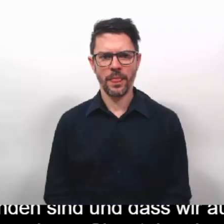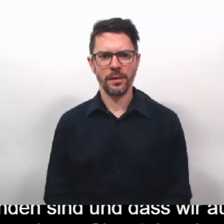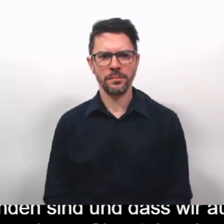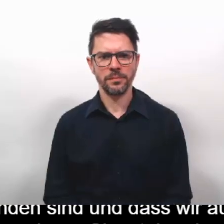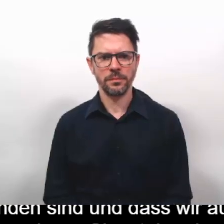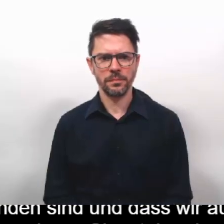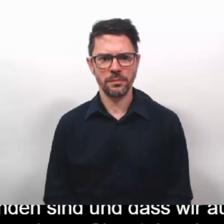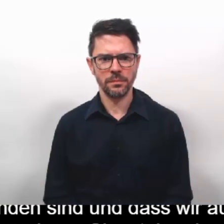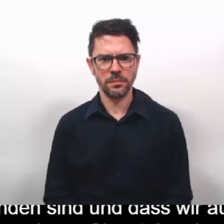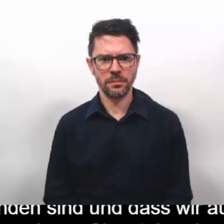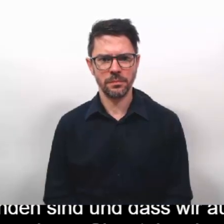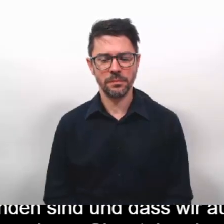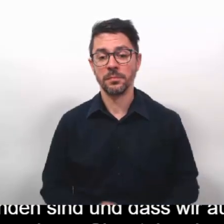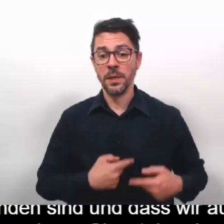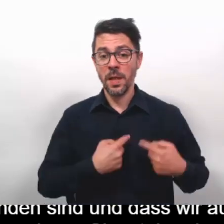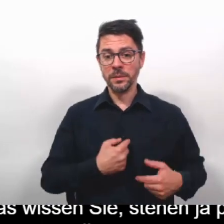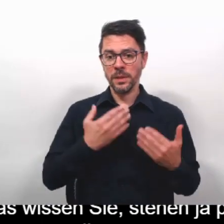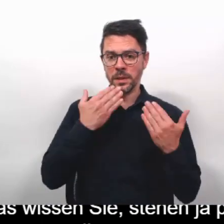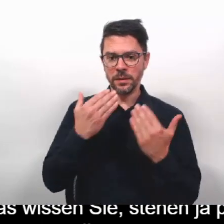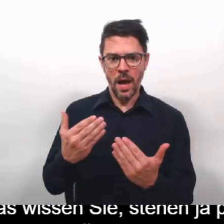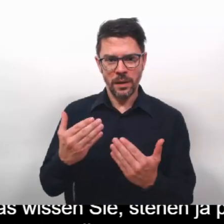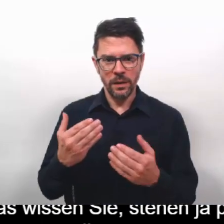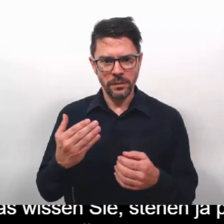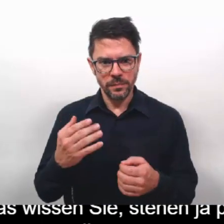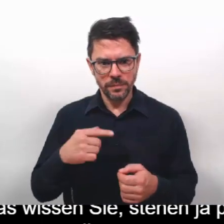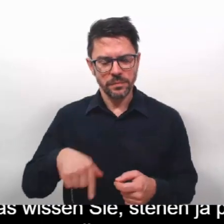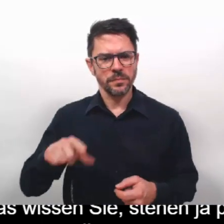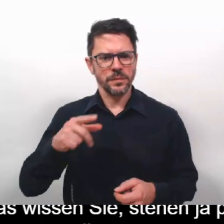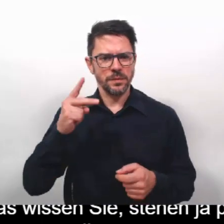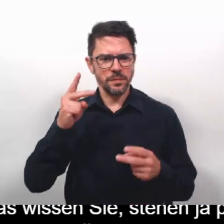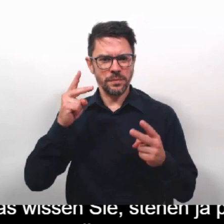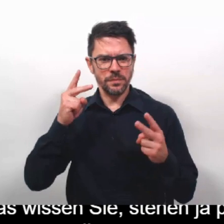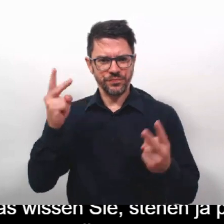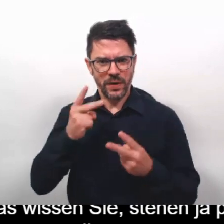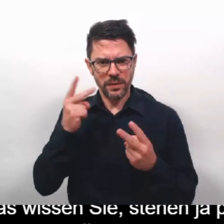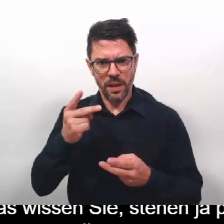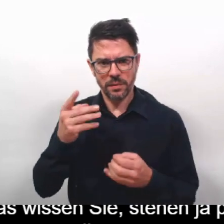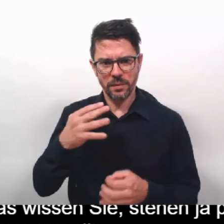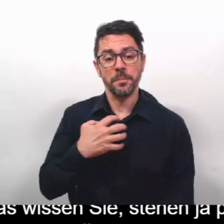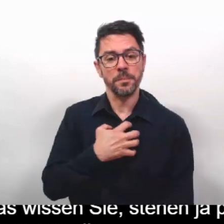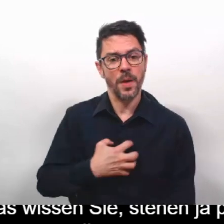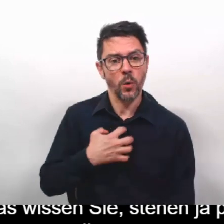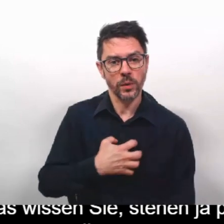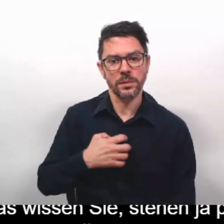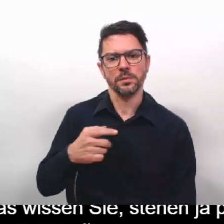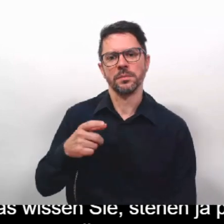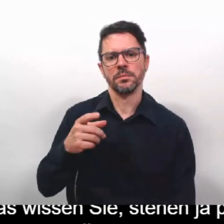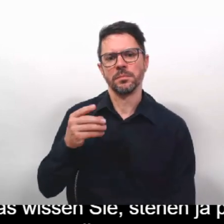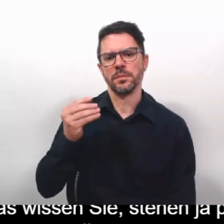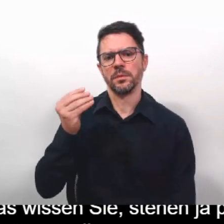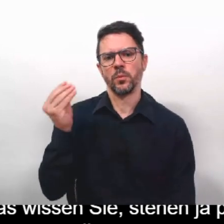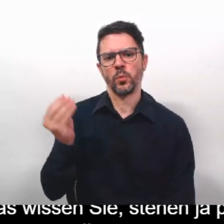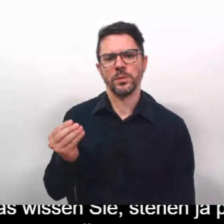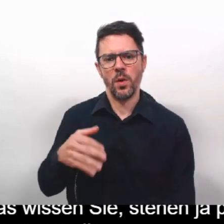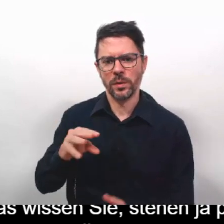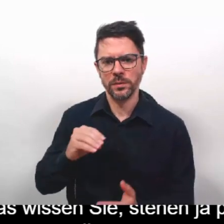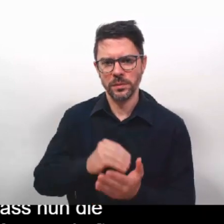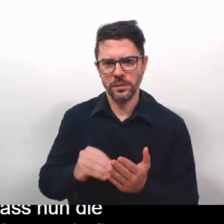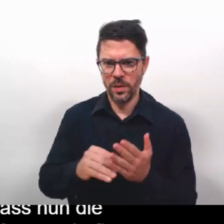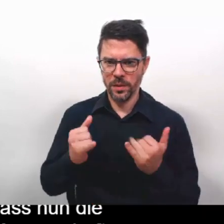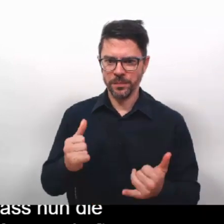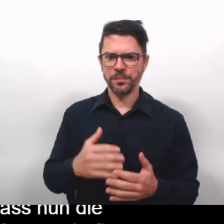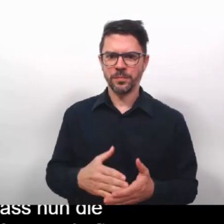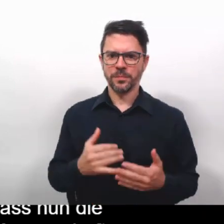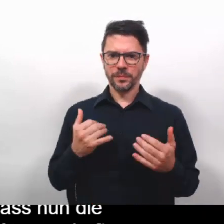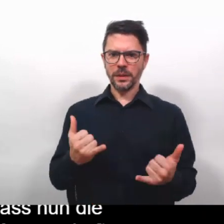auf Deregulierungen und noch mehr Flexibilitäten und bürokratischen Abbau. Auch die Entscheidungsprozesse sollten